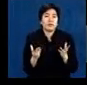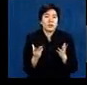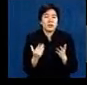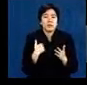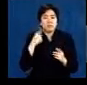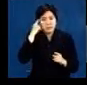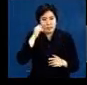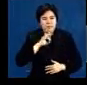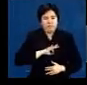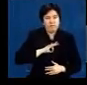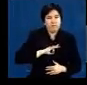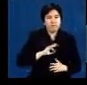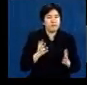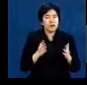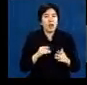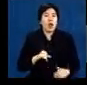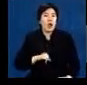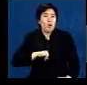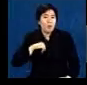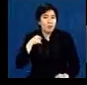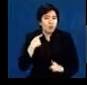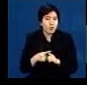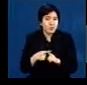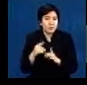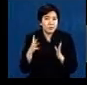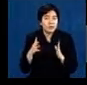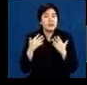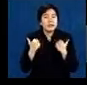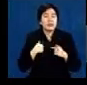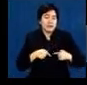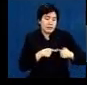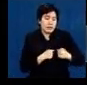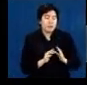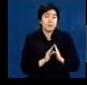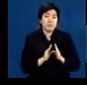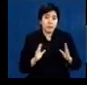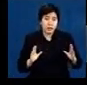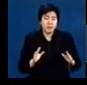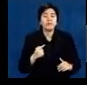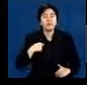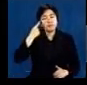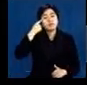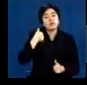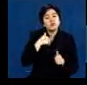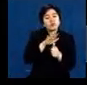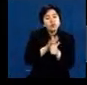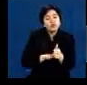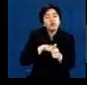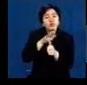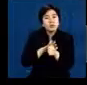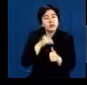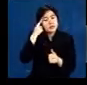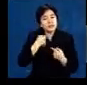ม่มีอคติไม่มีอารมณ์ด้วยใจที่เปิดรับและเห็นอกเห็นใจกันอัน